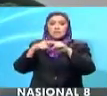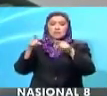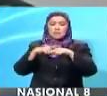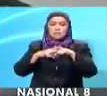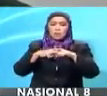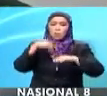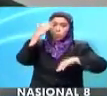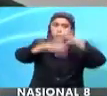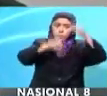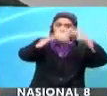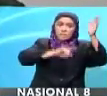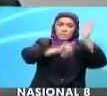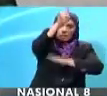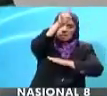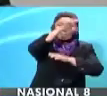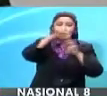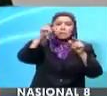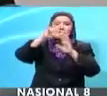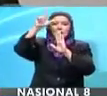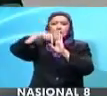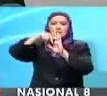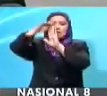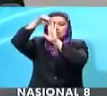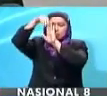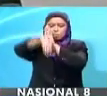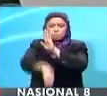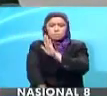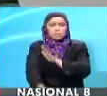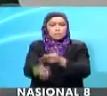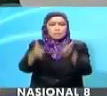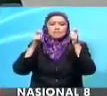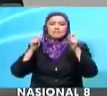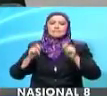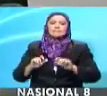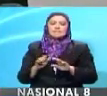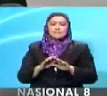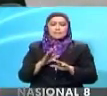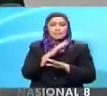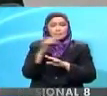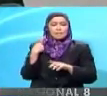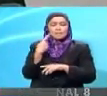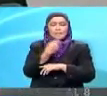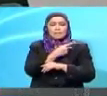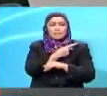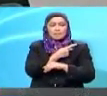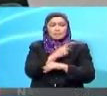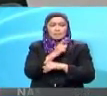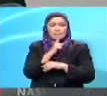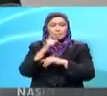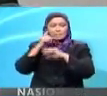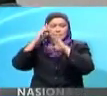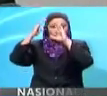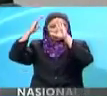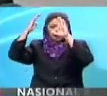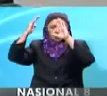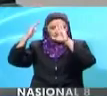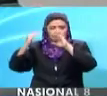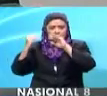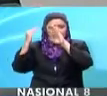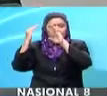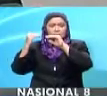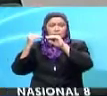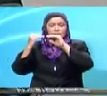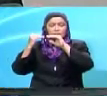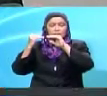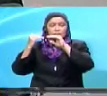it may just come down fast also. So I think it's expected. My expectation is that it should